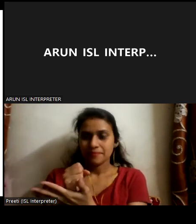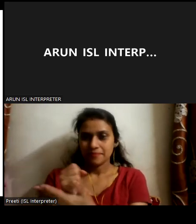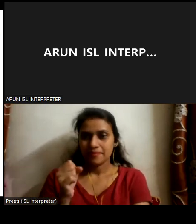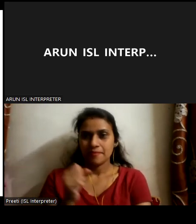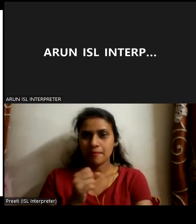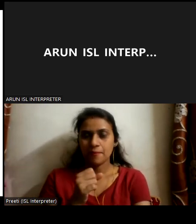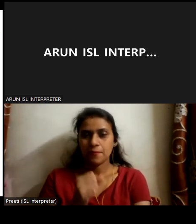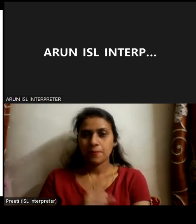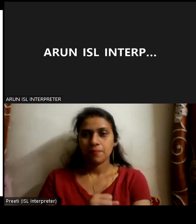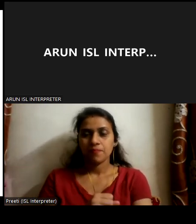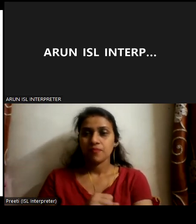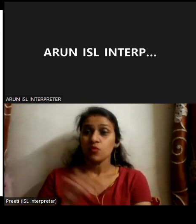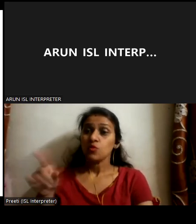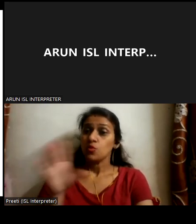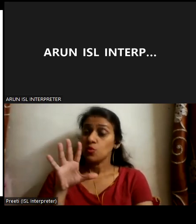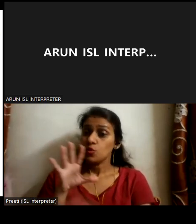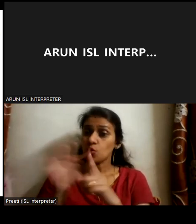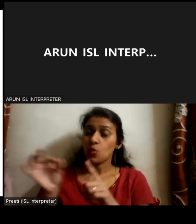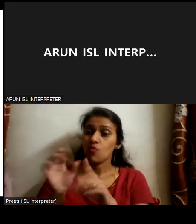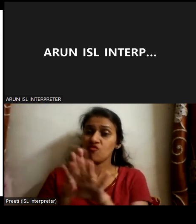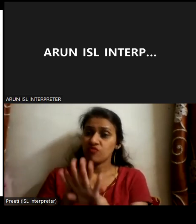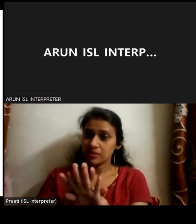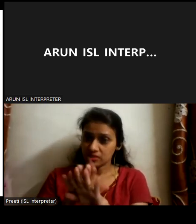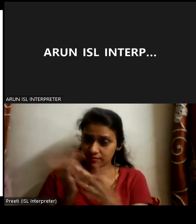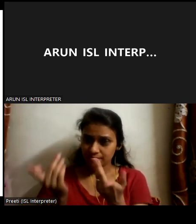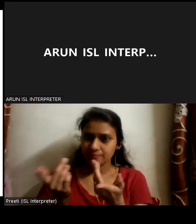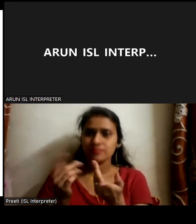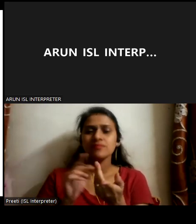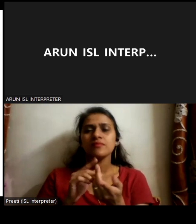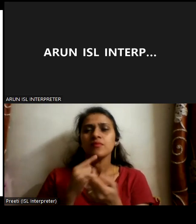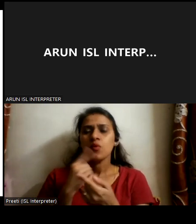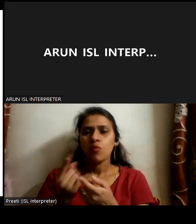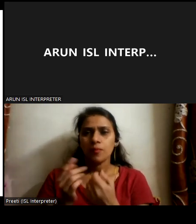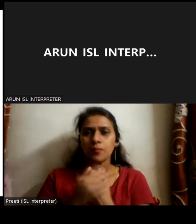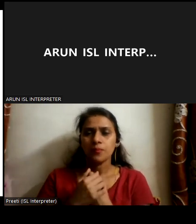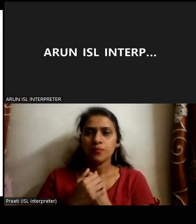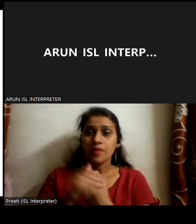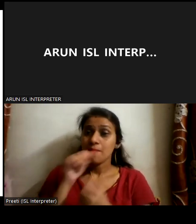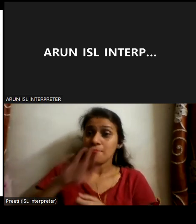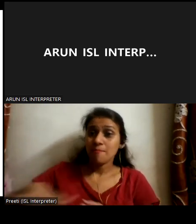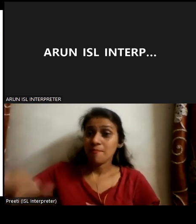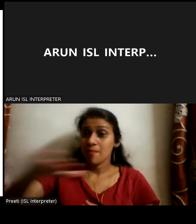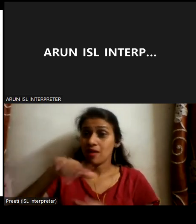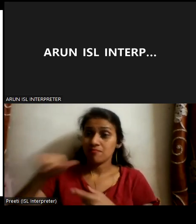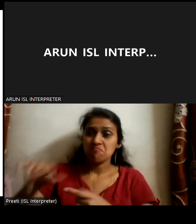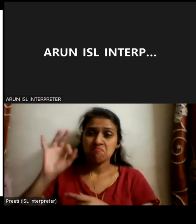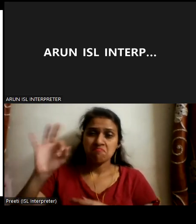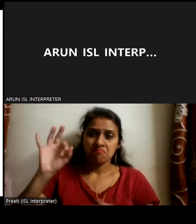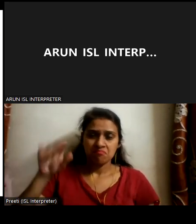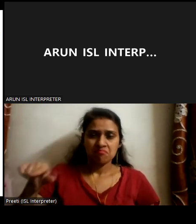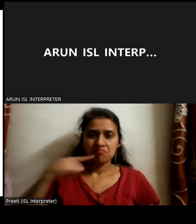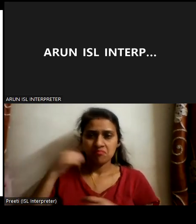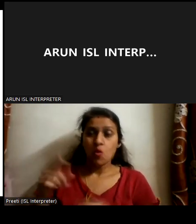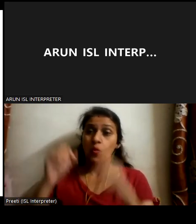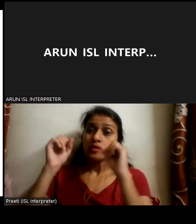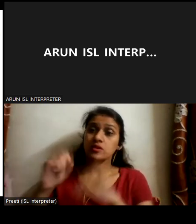यू आर सपोज टू डू फिशिंग, यू आर सपोज टू मेक यूज ऑफ दिस पर्टिकुलर पॉन्ड फॉर फिशिंग एंड यू आर